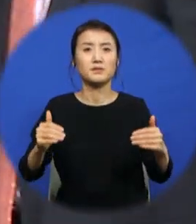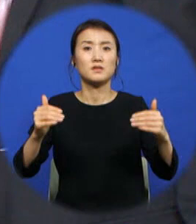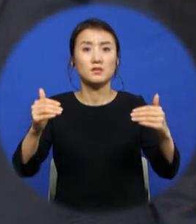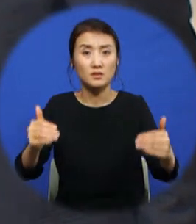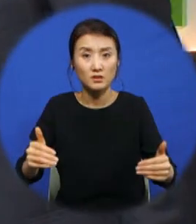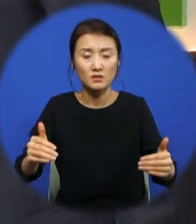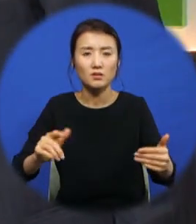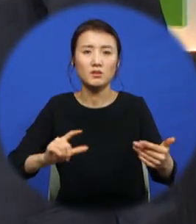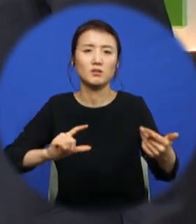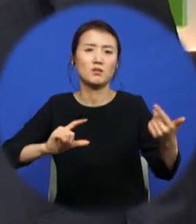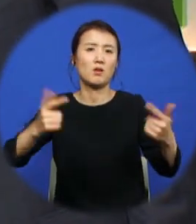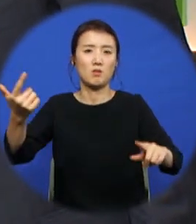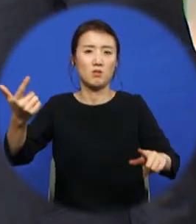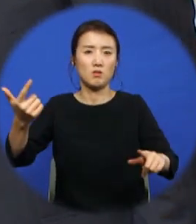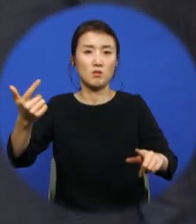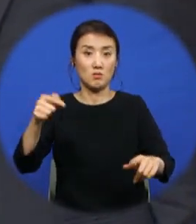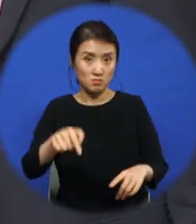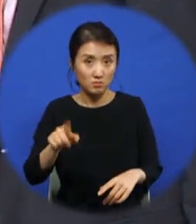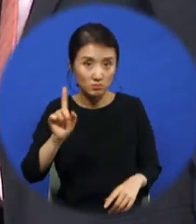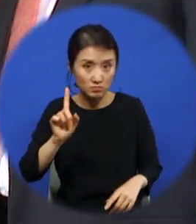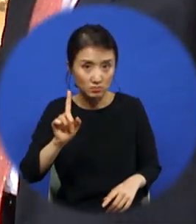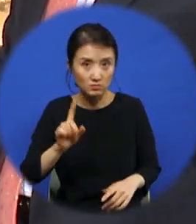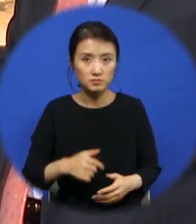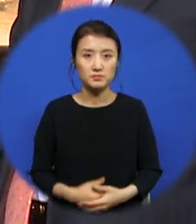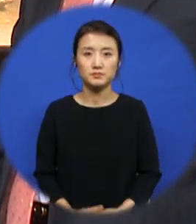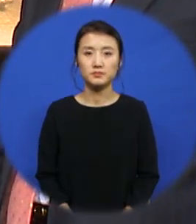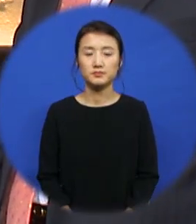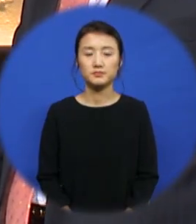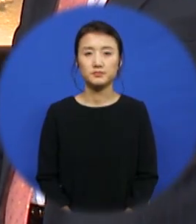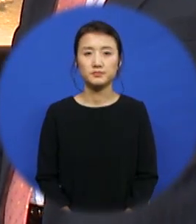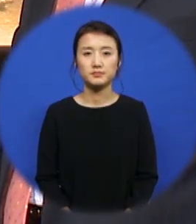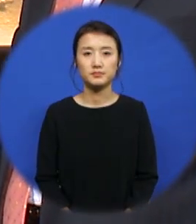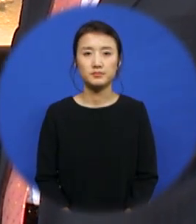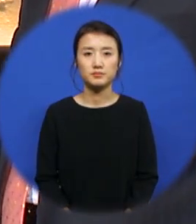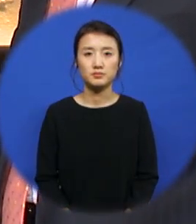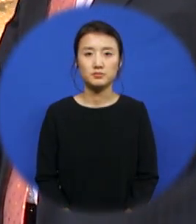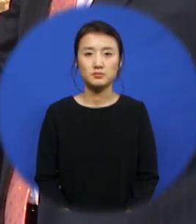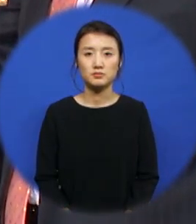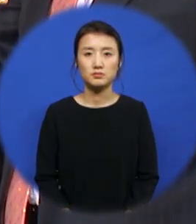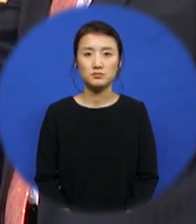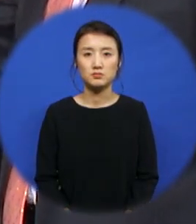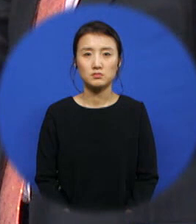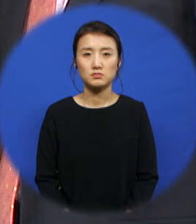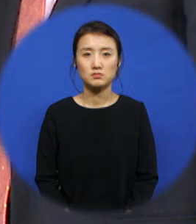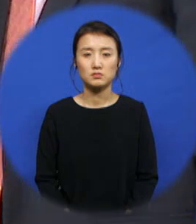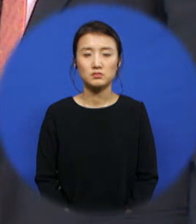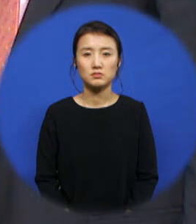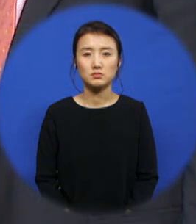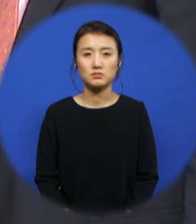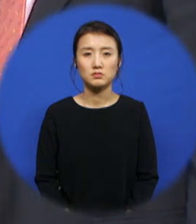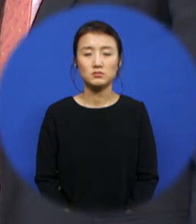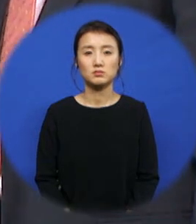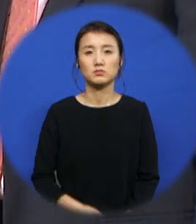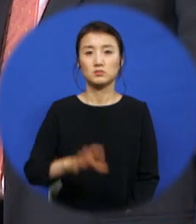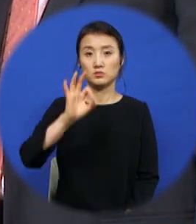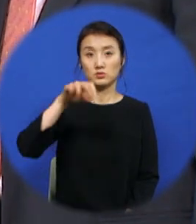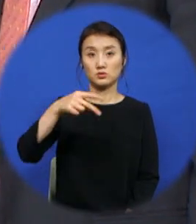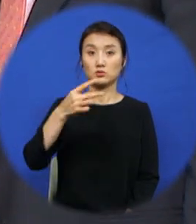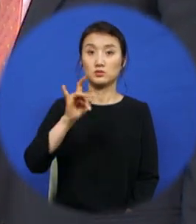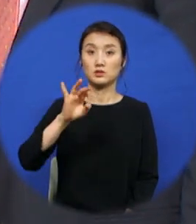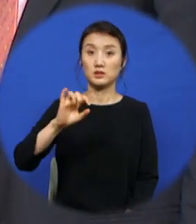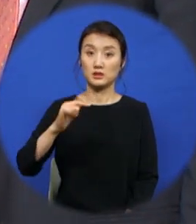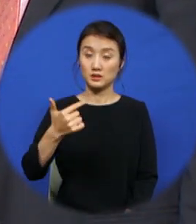것은 그 다음 부분입니다 이 부분 1 보시죠 따온 부분이 우리 유대인은